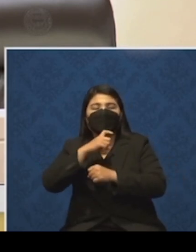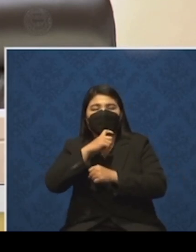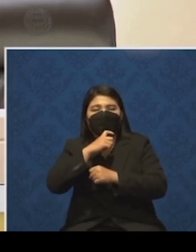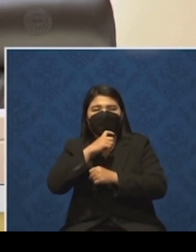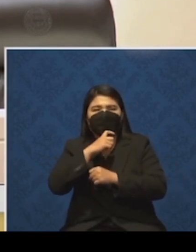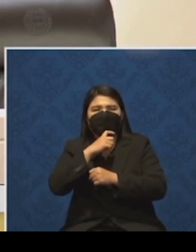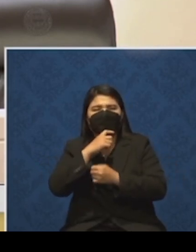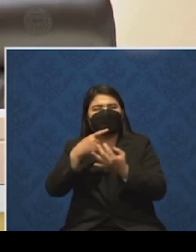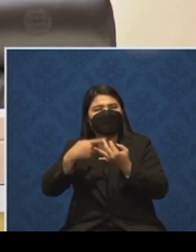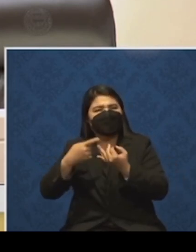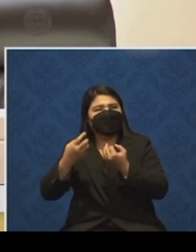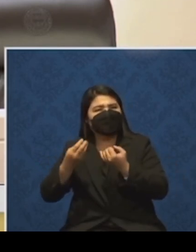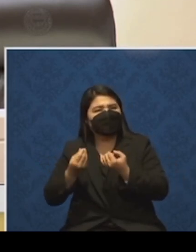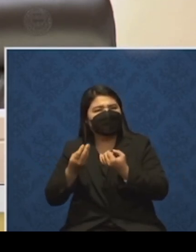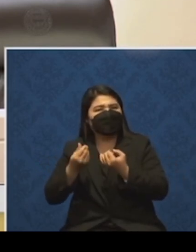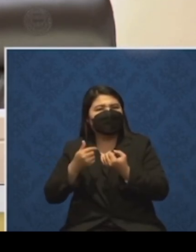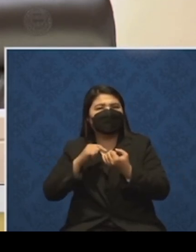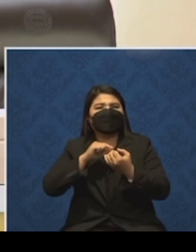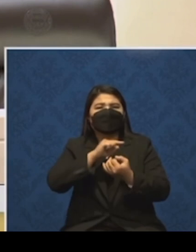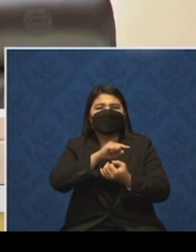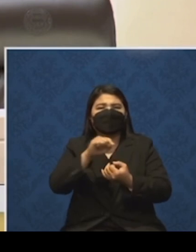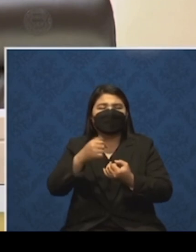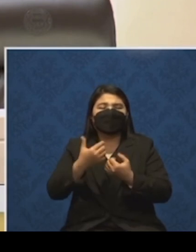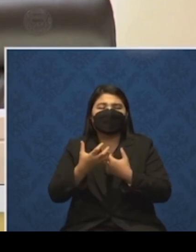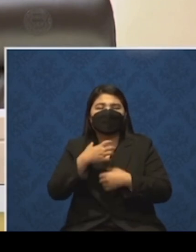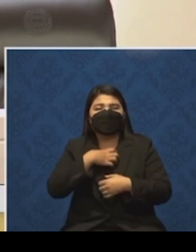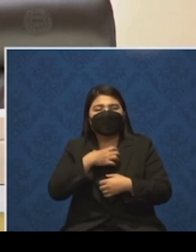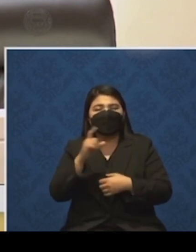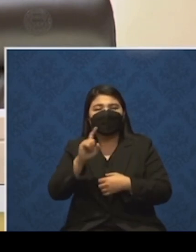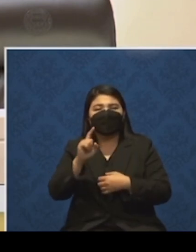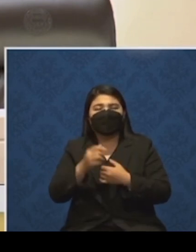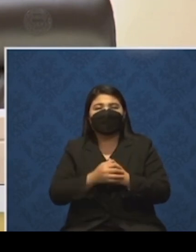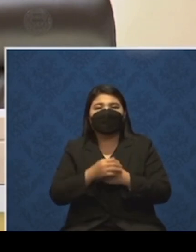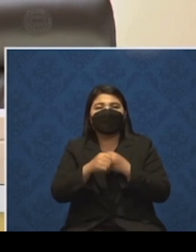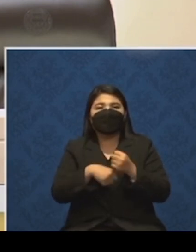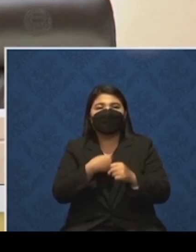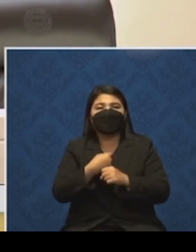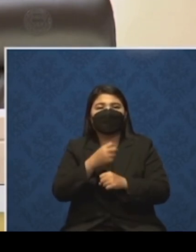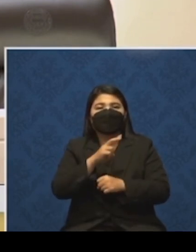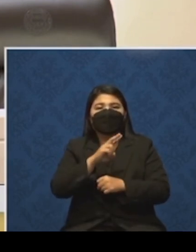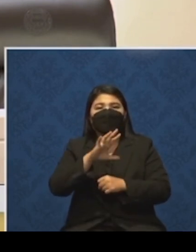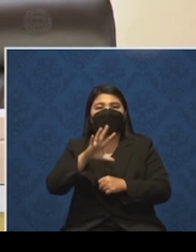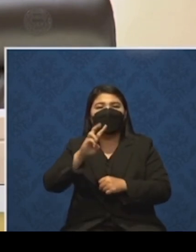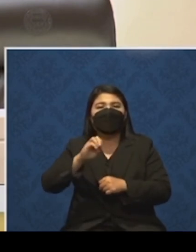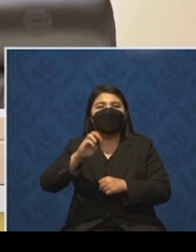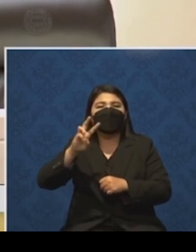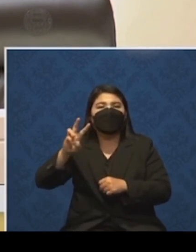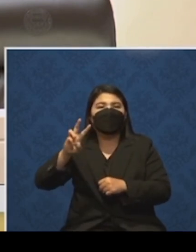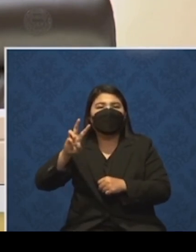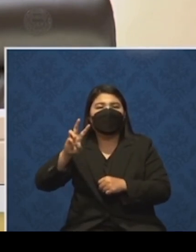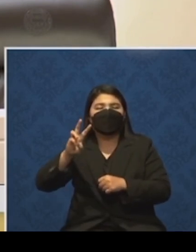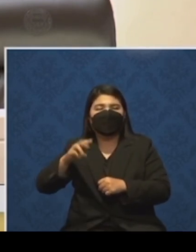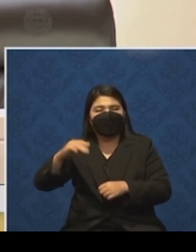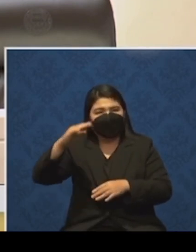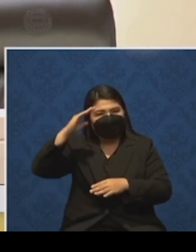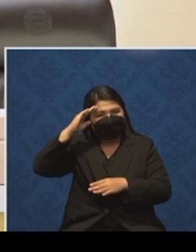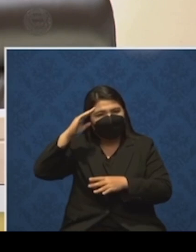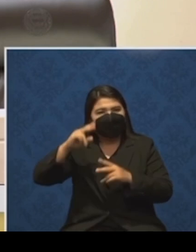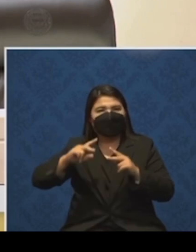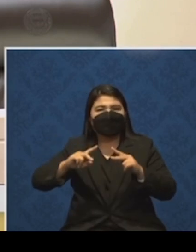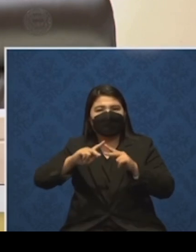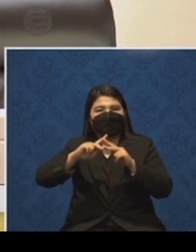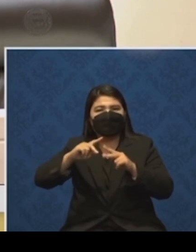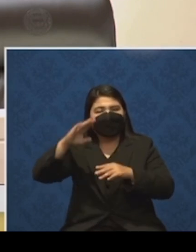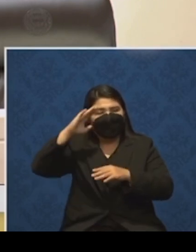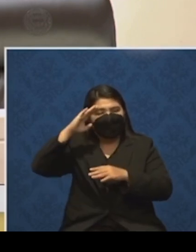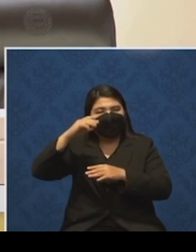หรือเป็นไปตามความต้องการขออนุญาตกราบเรียนว่าในปี2566นั้นกระทรวงกลาโหมได้ทำแผนปฏิบัติราช